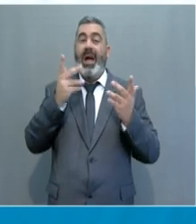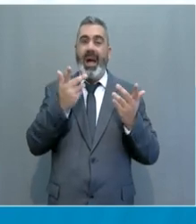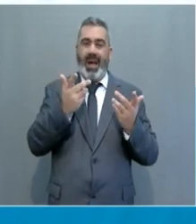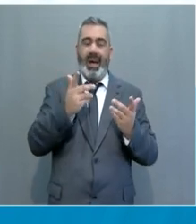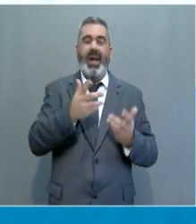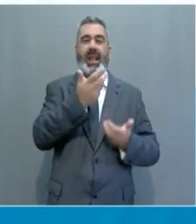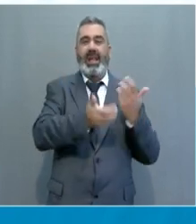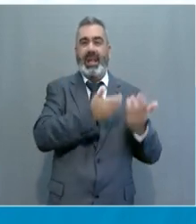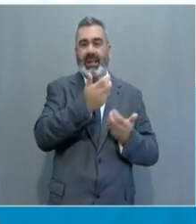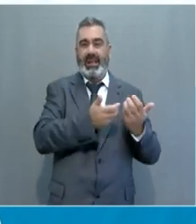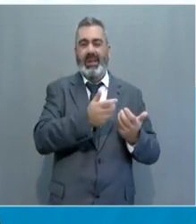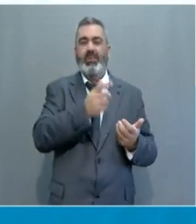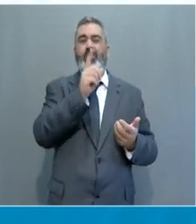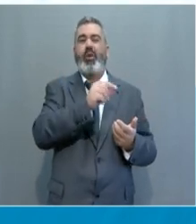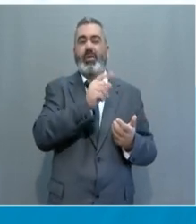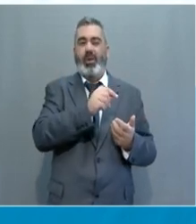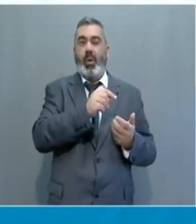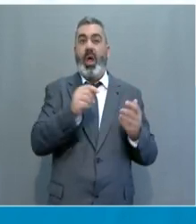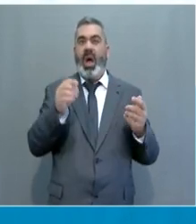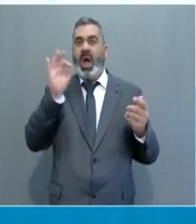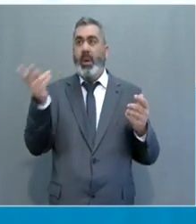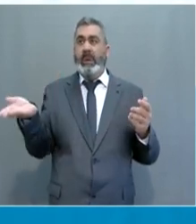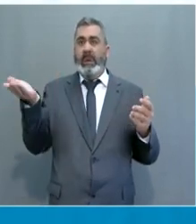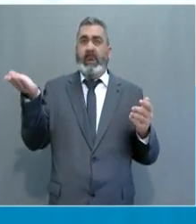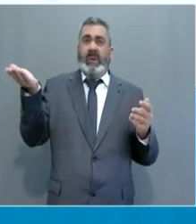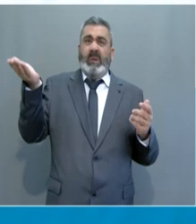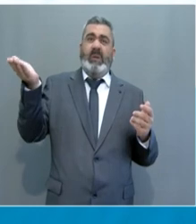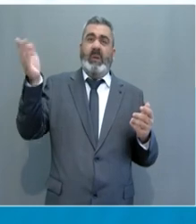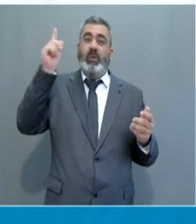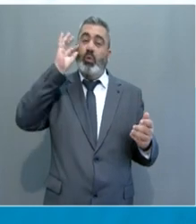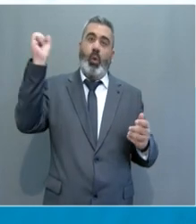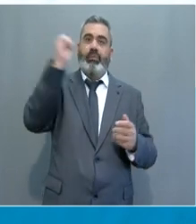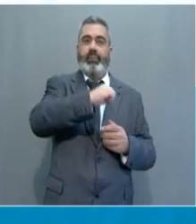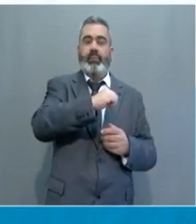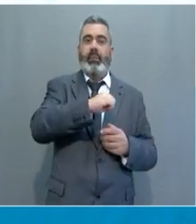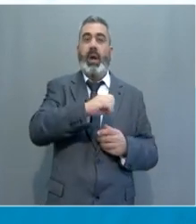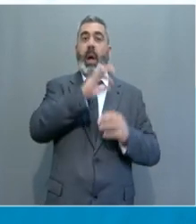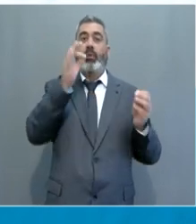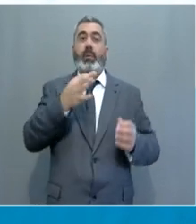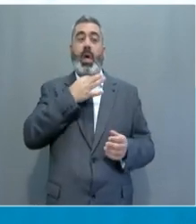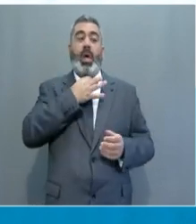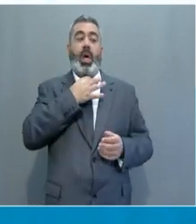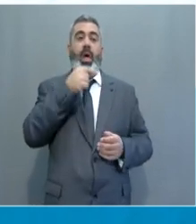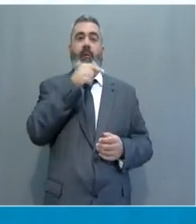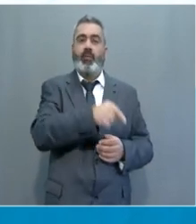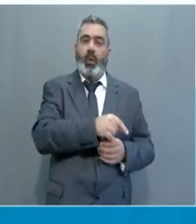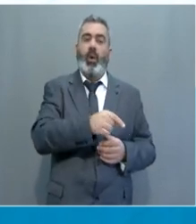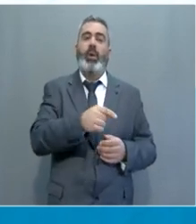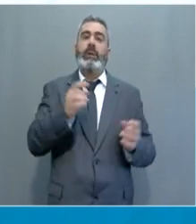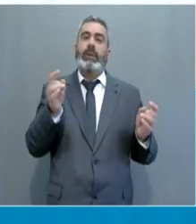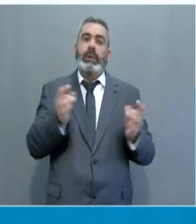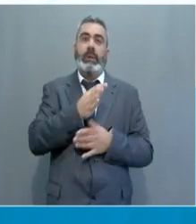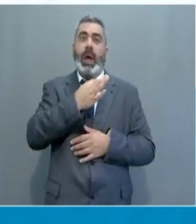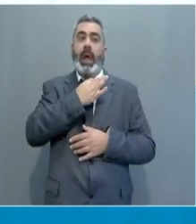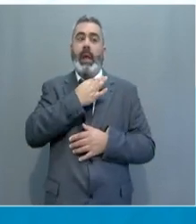ενέργειας από λιγνίτη. Αποτελεί λοιπόν ο Λιγνίτης μια λύση ανάγκης σε δεδομένη χρονική στιγμή,